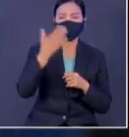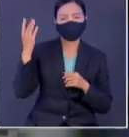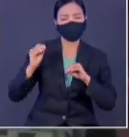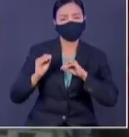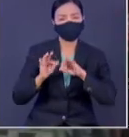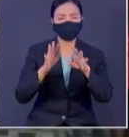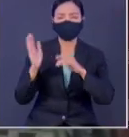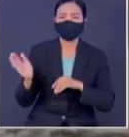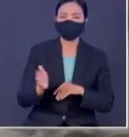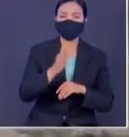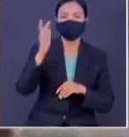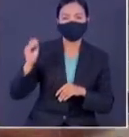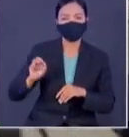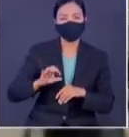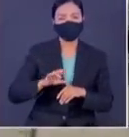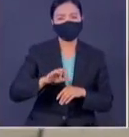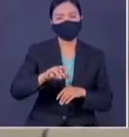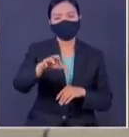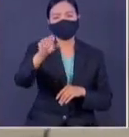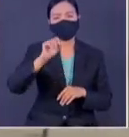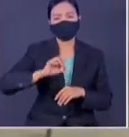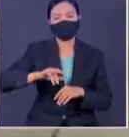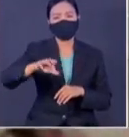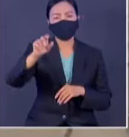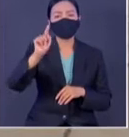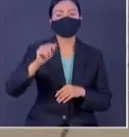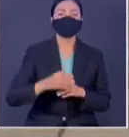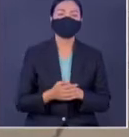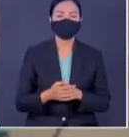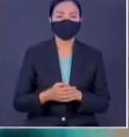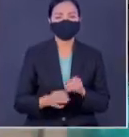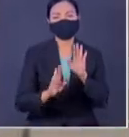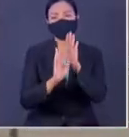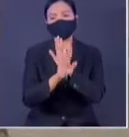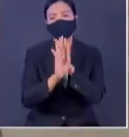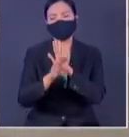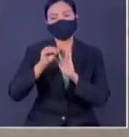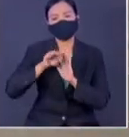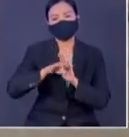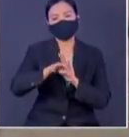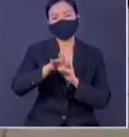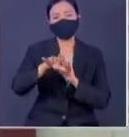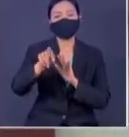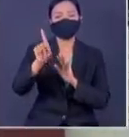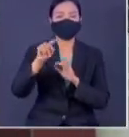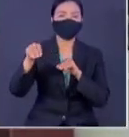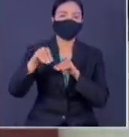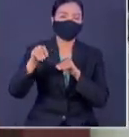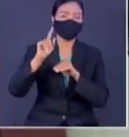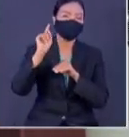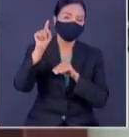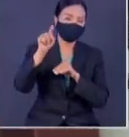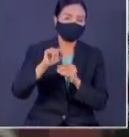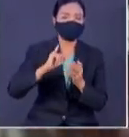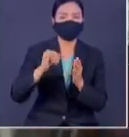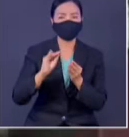ทำให้ควันไฟเหล่านี้มันไปทางทิศตะวันออกนะครับไปถึงย่านใกล้ๆจะไปนู่นเลยฮะฉ